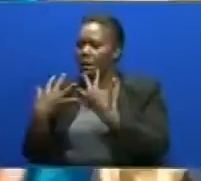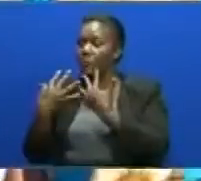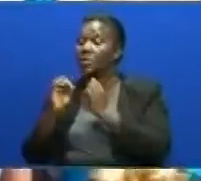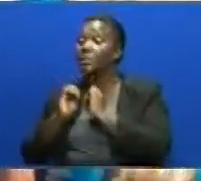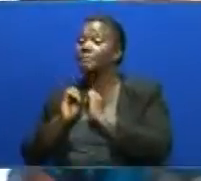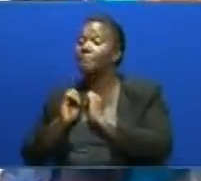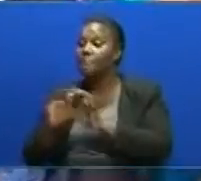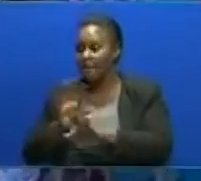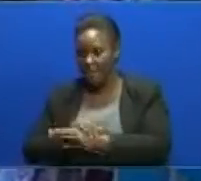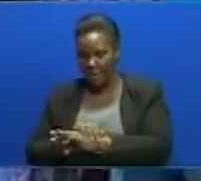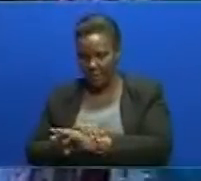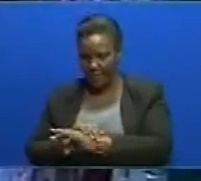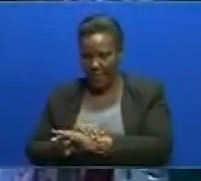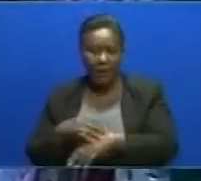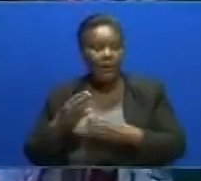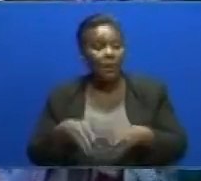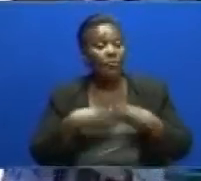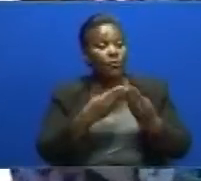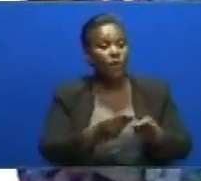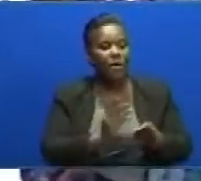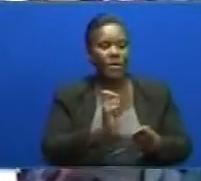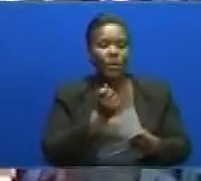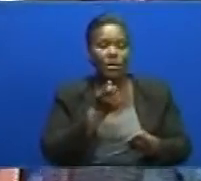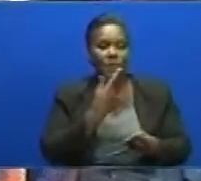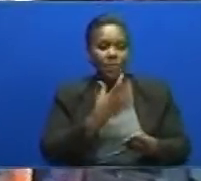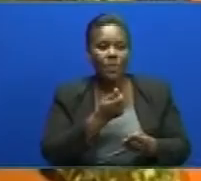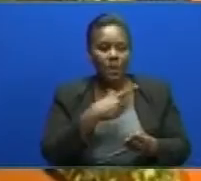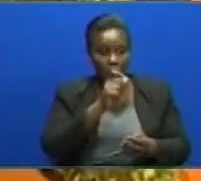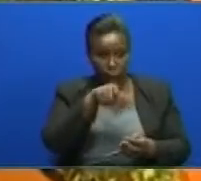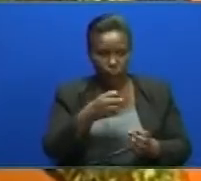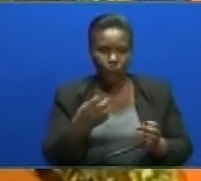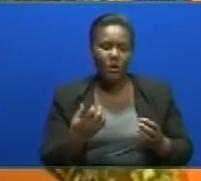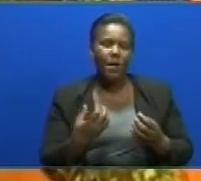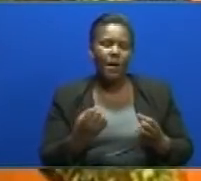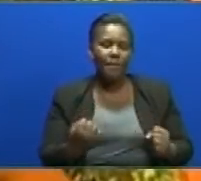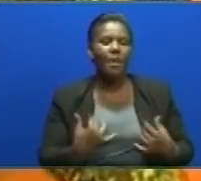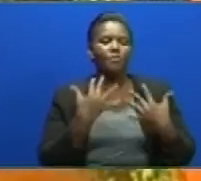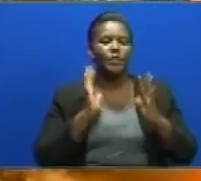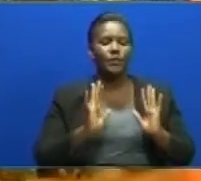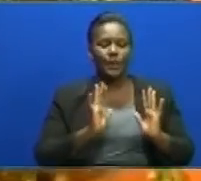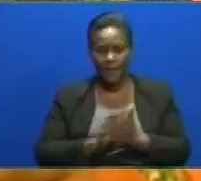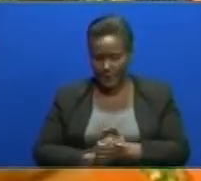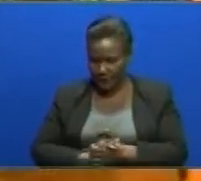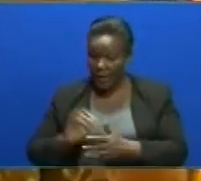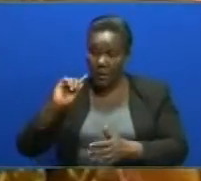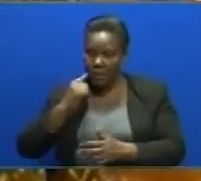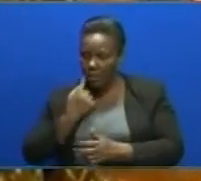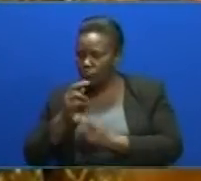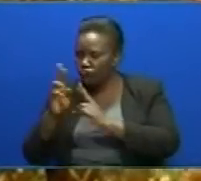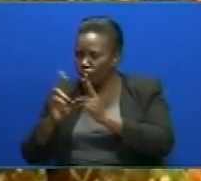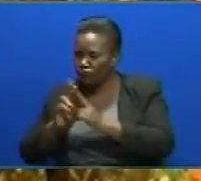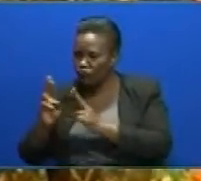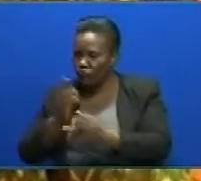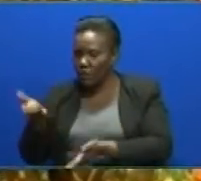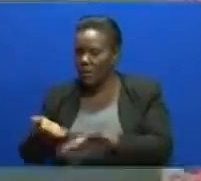huduma ya dawa kwa watu wanaoishi na virusi vya ukimwi. Nazungumza na Dr. Faustin Ndugulile ambaye ni naibu